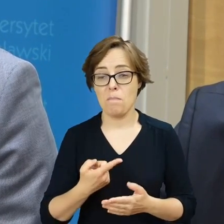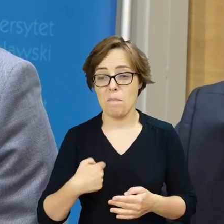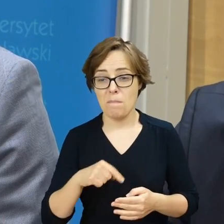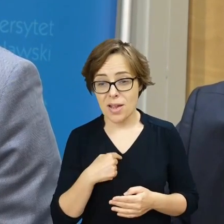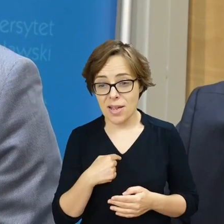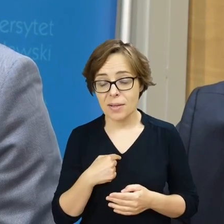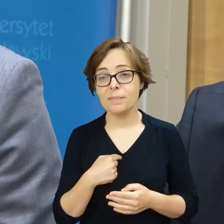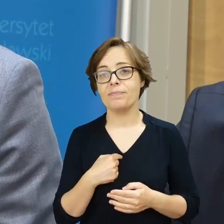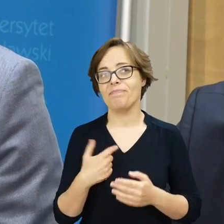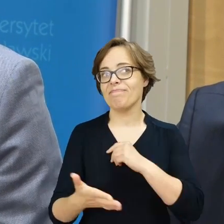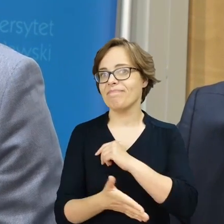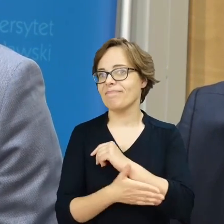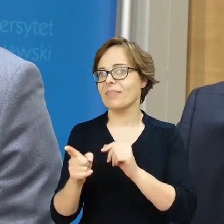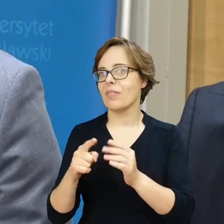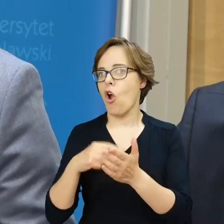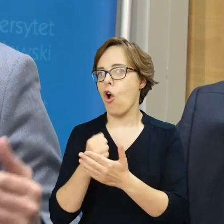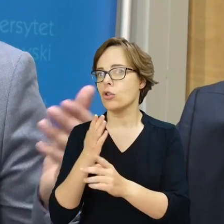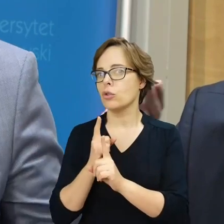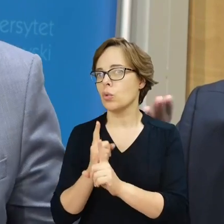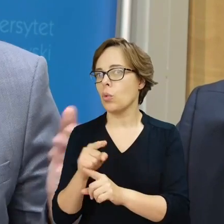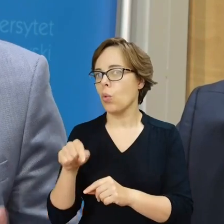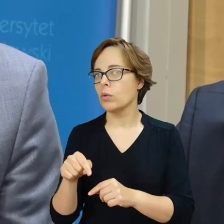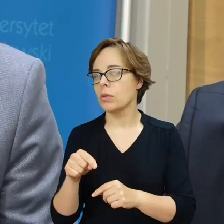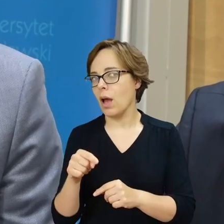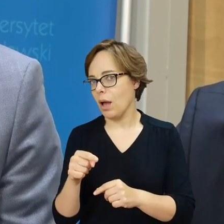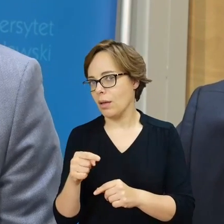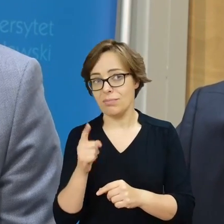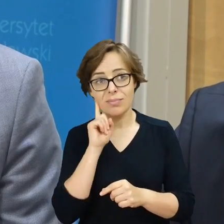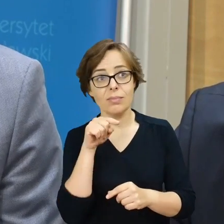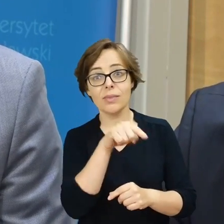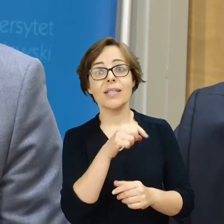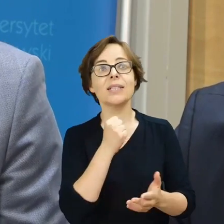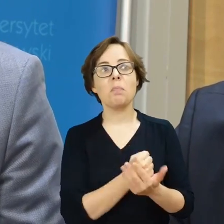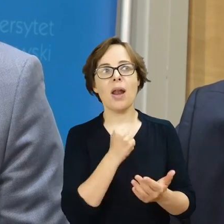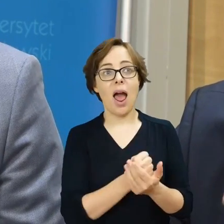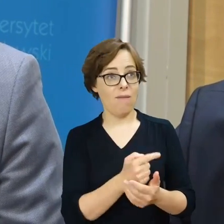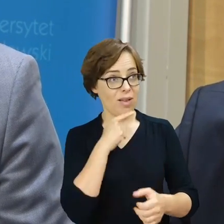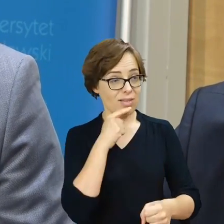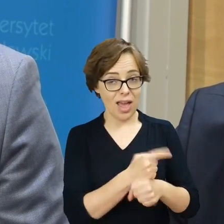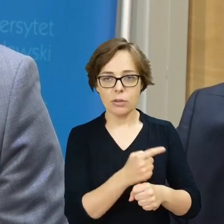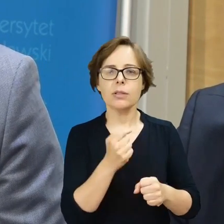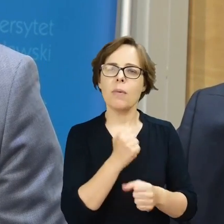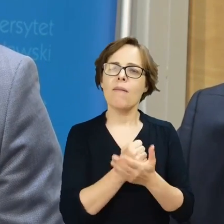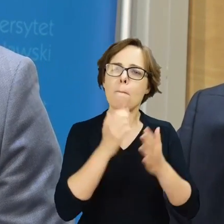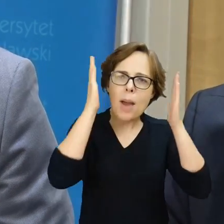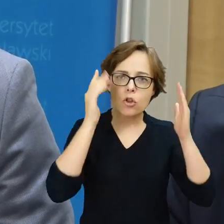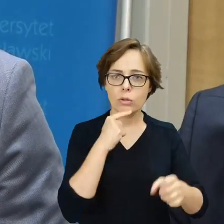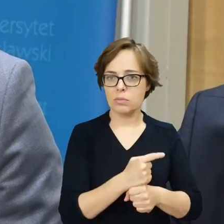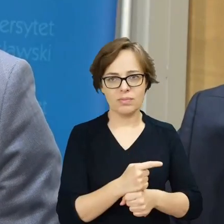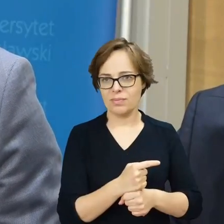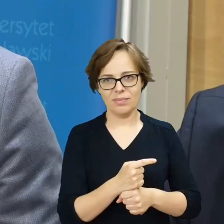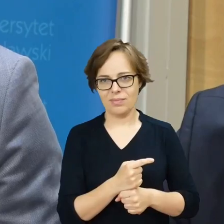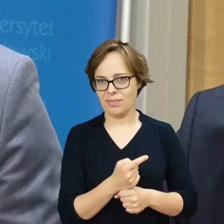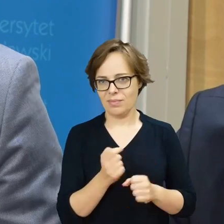prawda, rozstrzygać sprawę nagle merytorycznie, bo tak jak tutaj pani też powiedziała słusznie, sądy muszą najpierw odpowiedzieć sobie na pytanie,